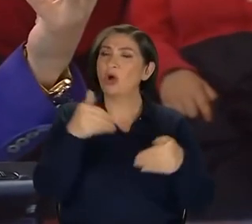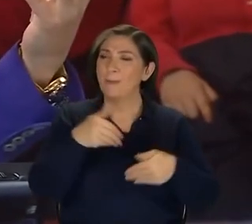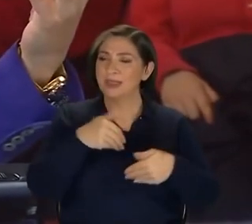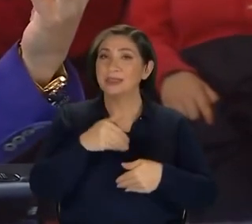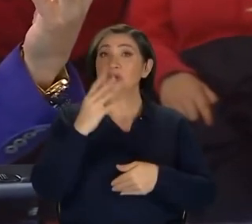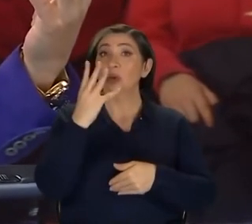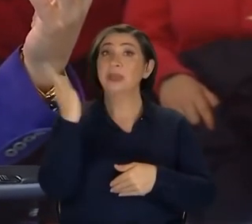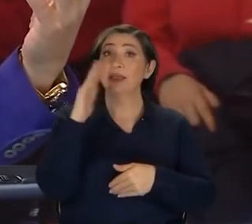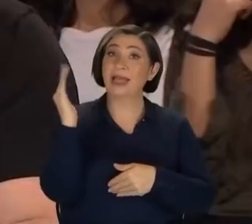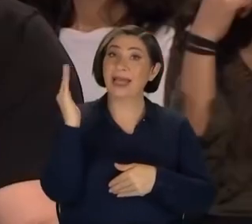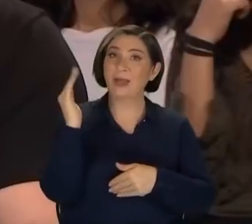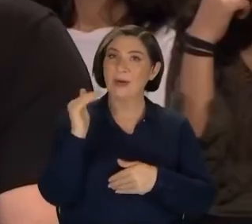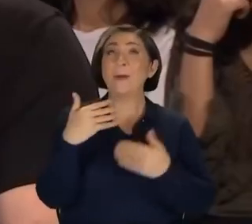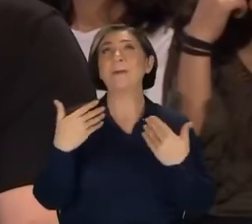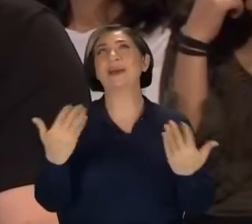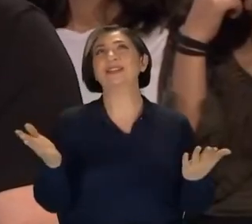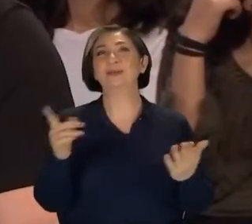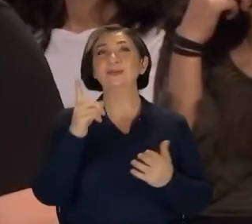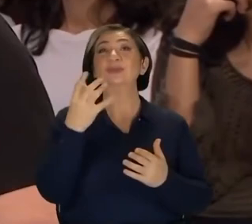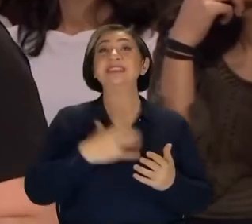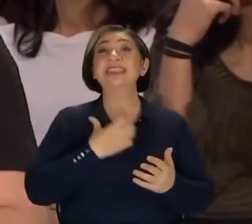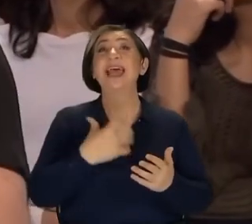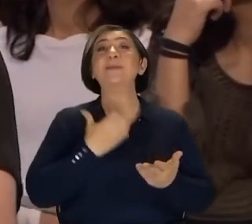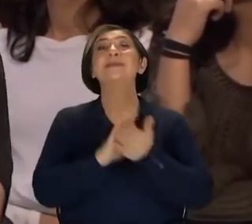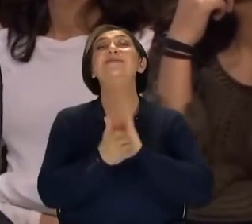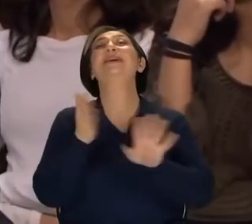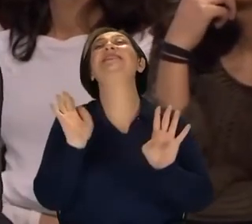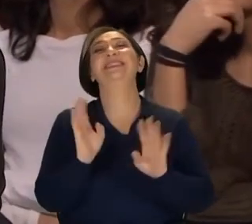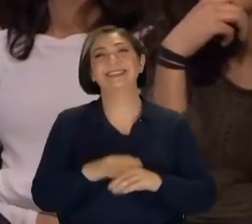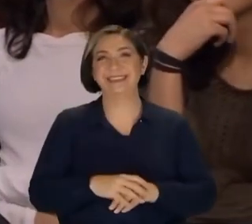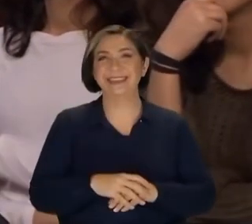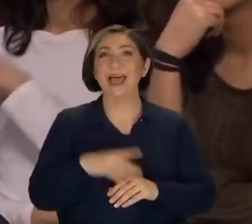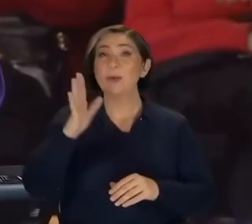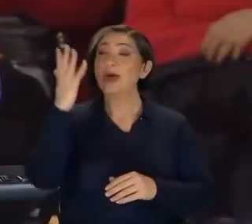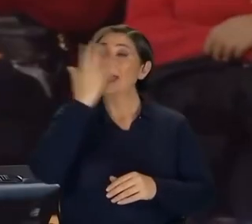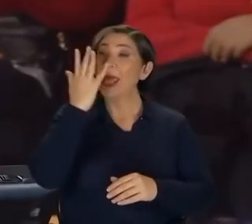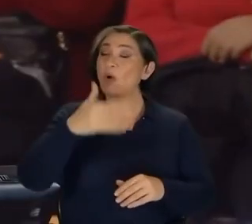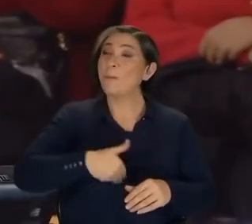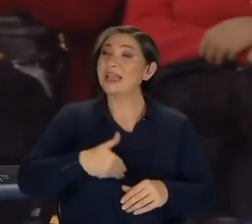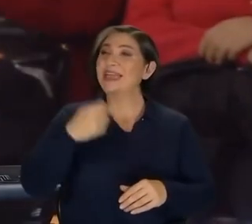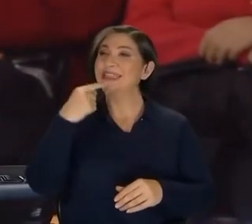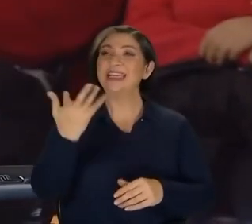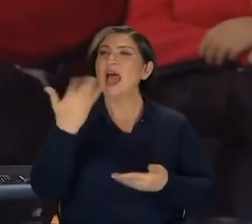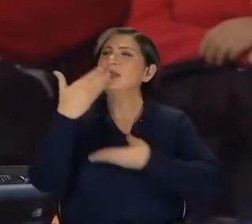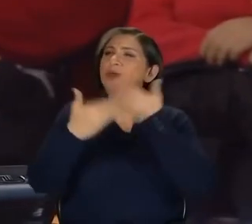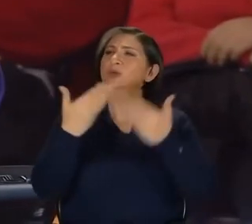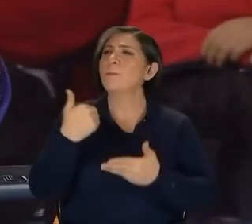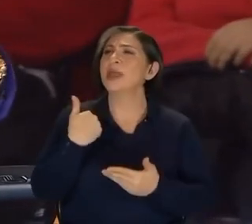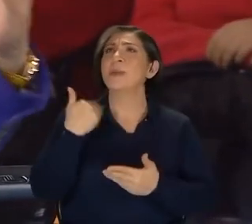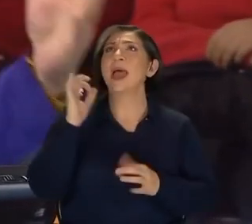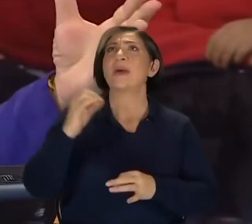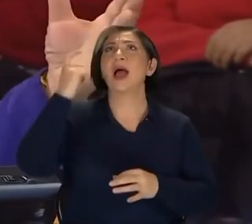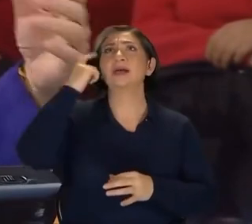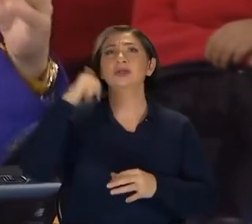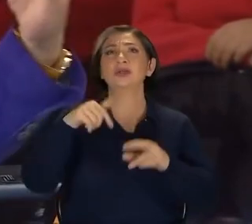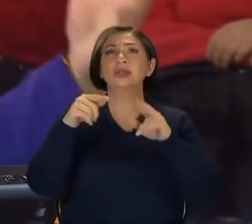4 tane daha var. Bayılırız. Bu çile bitmez. Peki. Bu kara komikler dediğin zaman ne anlatıyorsun? Benim aklıma hemen o